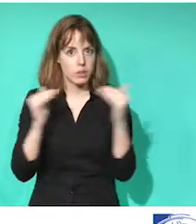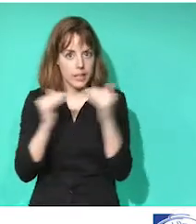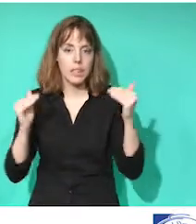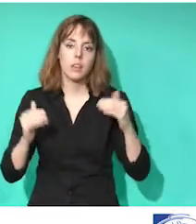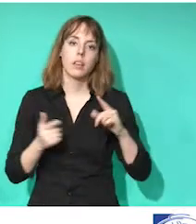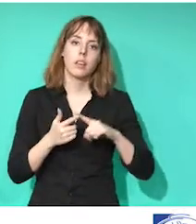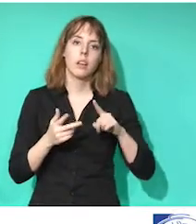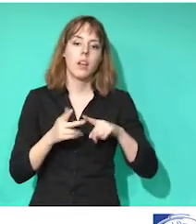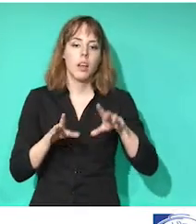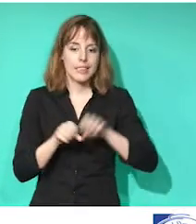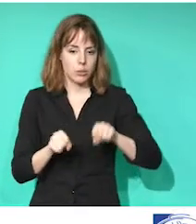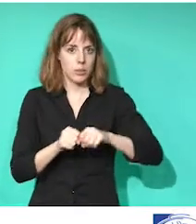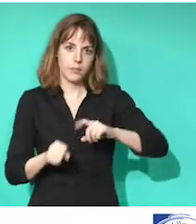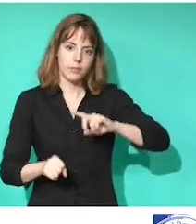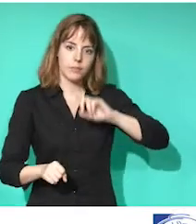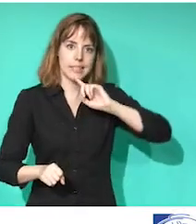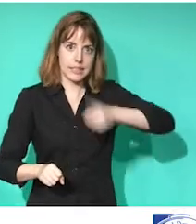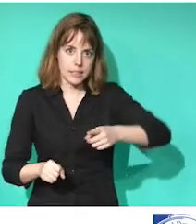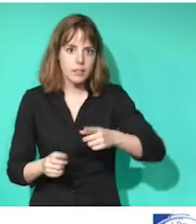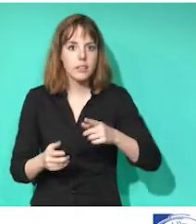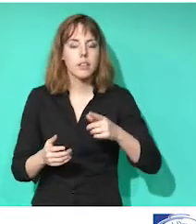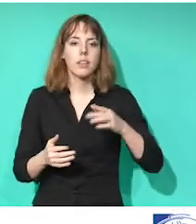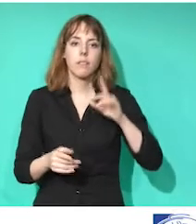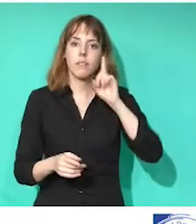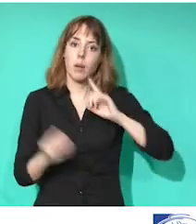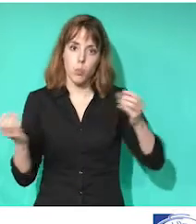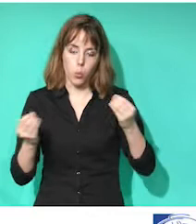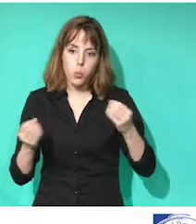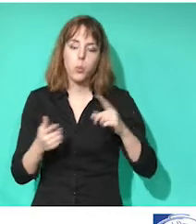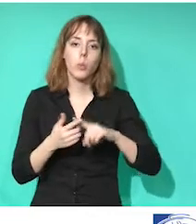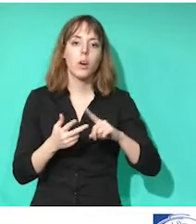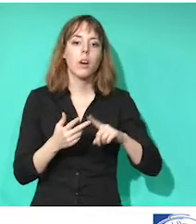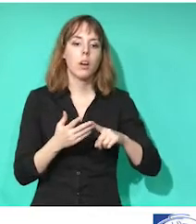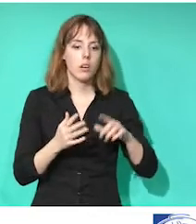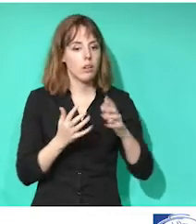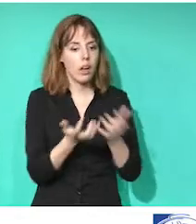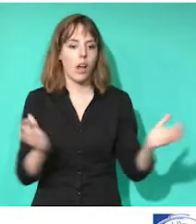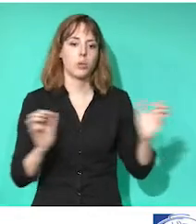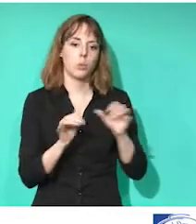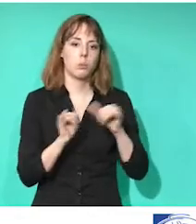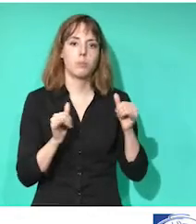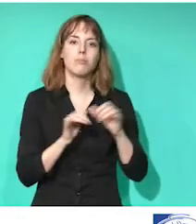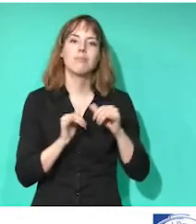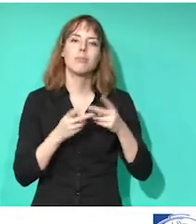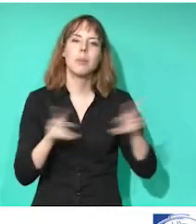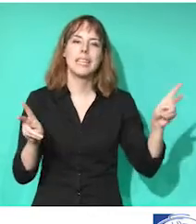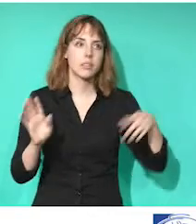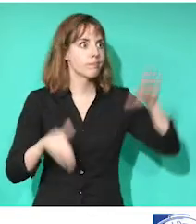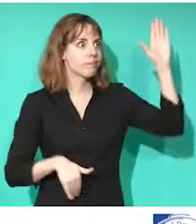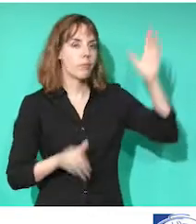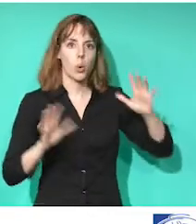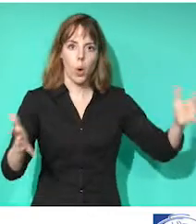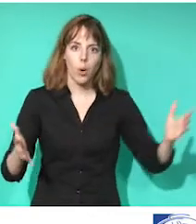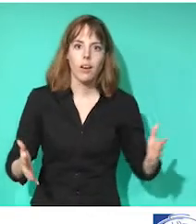les exécutifs, la place des femmes dans l'art et la culture, prendre la parole dans une réunion publique, décrypter et déconstruire les pièges de